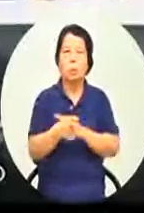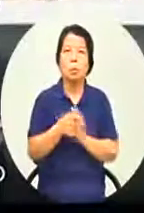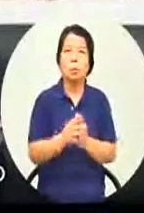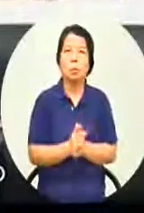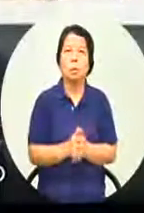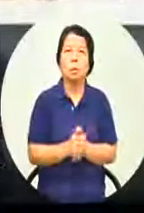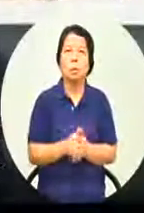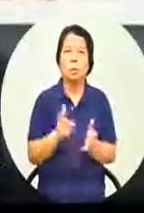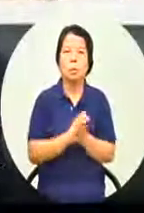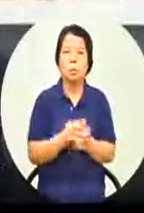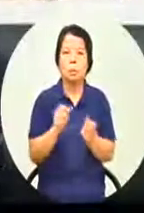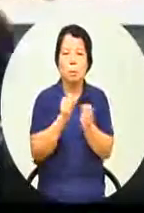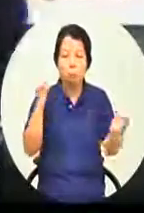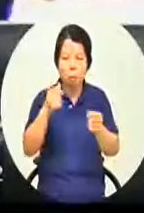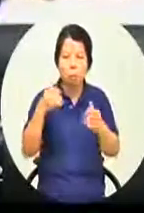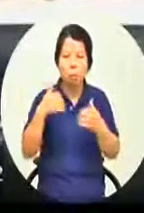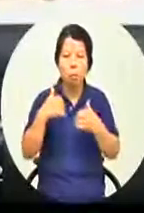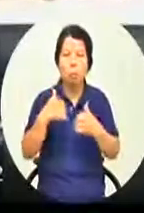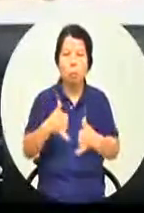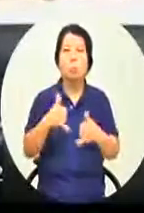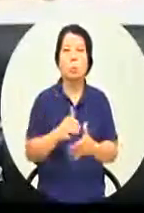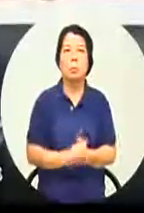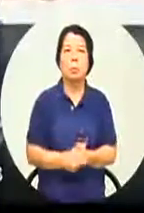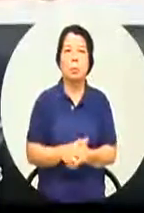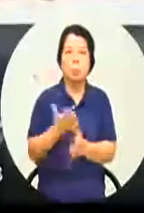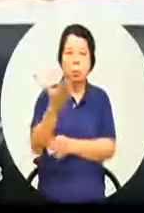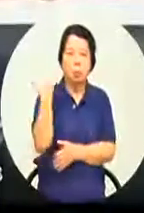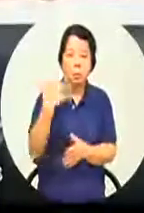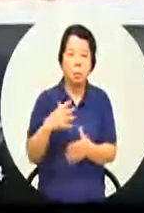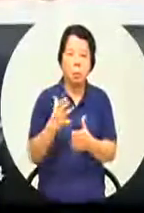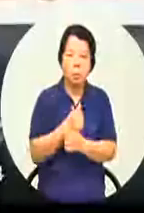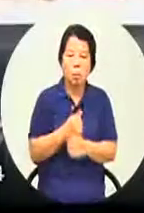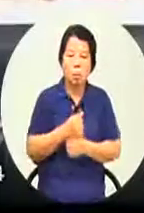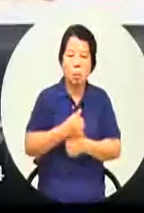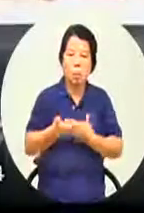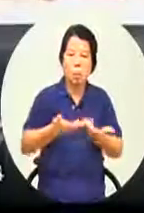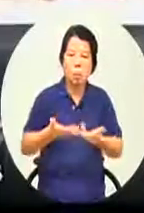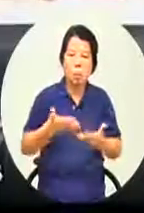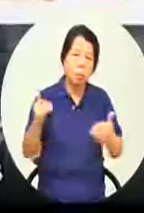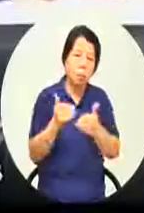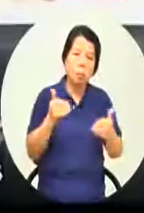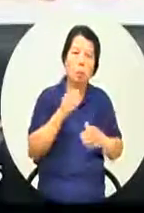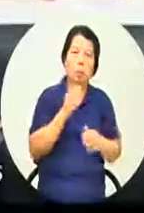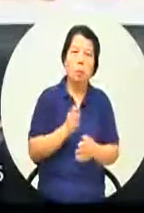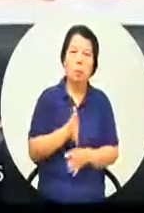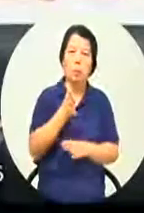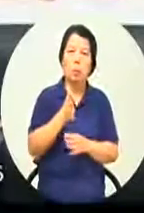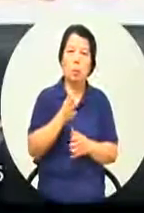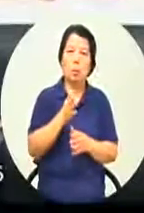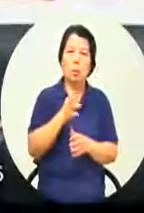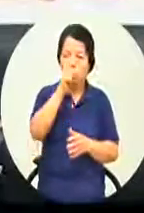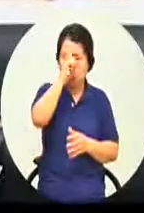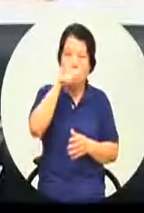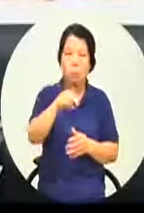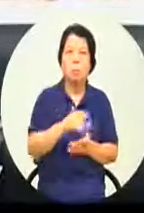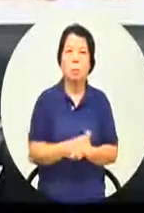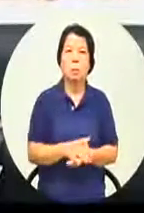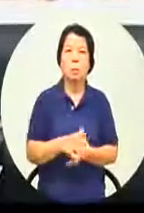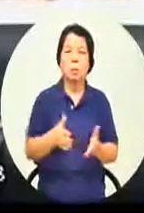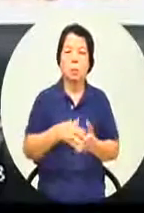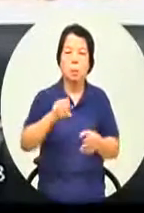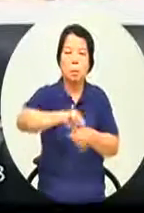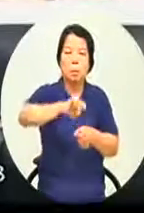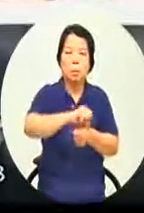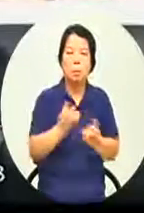界上最遥远的距离。本席在之前总咨询都有提过，希望你们能够第一个增加渡轮的